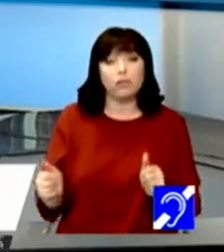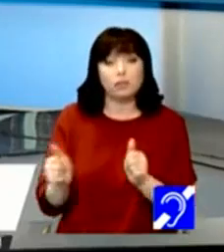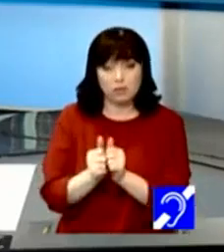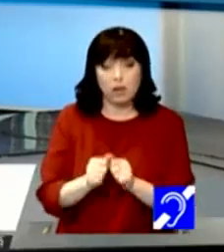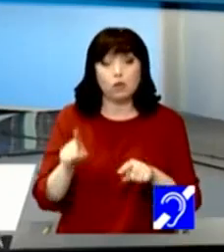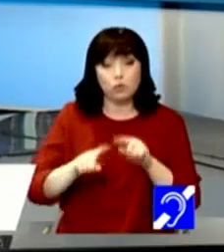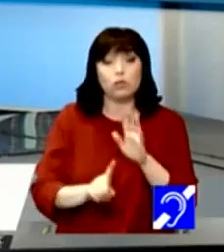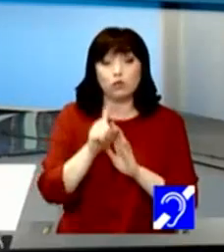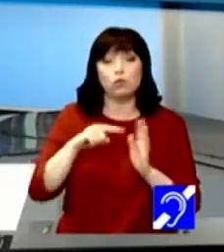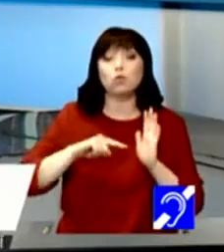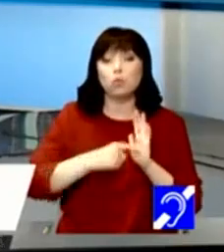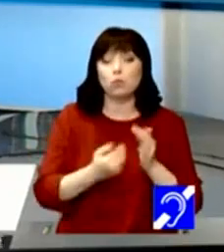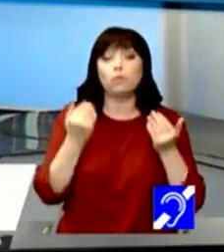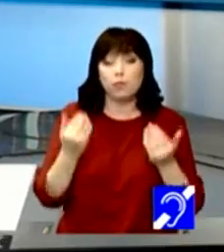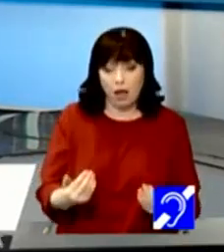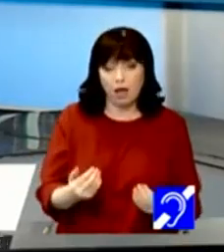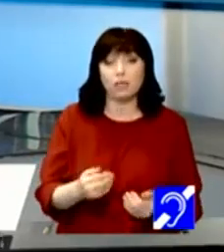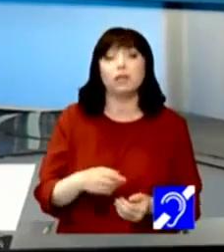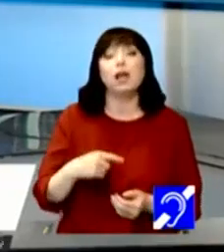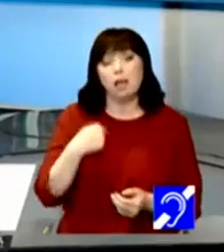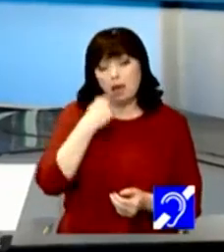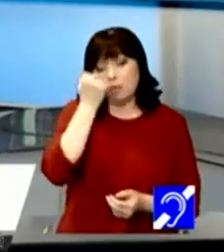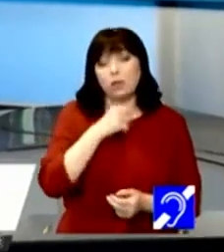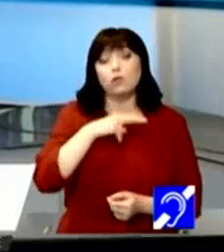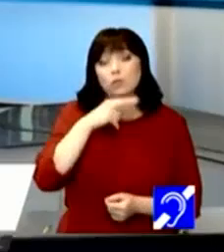imediat începe emisiunea Punctul pe azi. Sunt Vadim Cheptănaru și vă